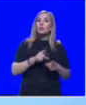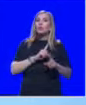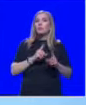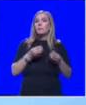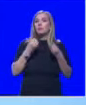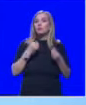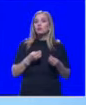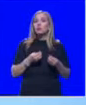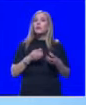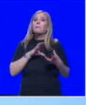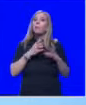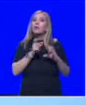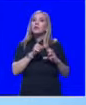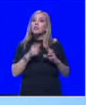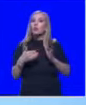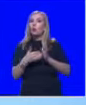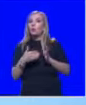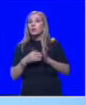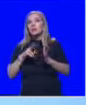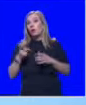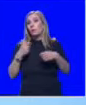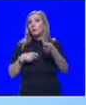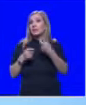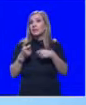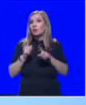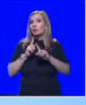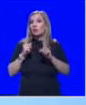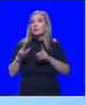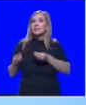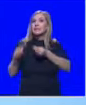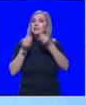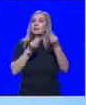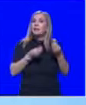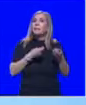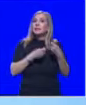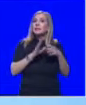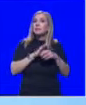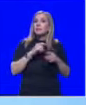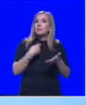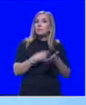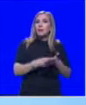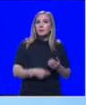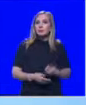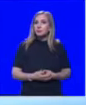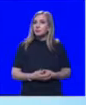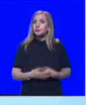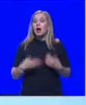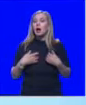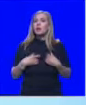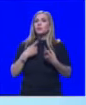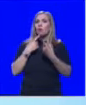непослушните политически опоненти или пък по някои бизнесмени, които не искат да си предадат бизнеса без пари. Ако влезем в конкретика в разговора